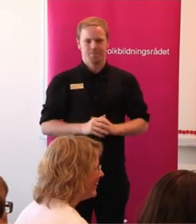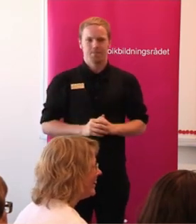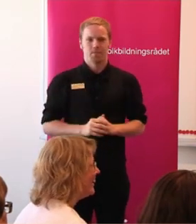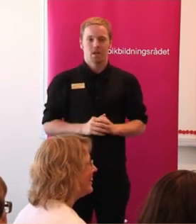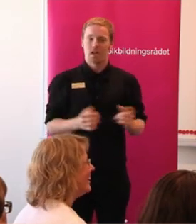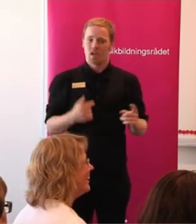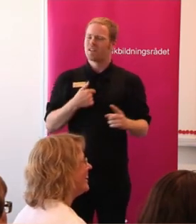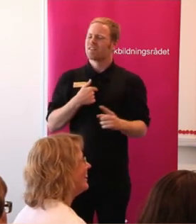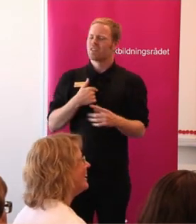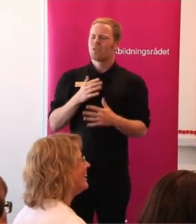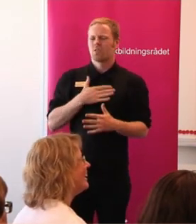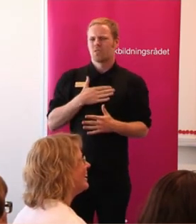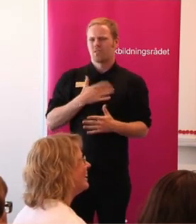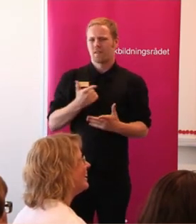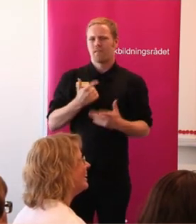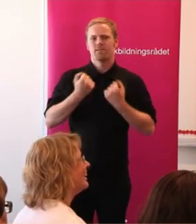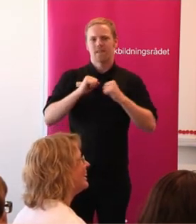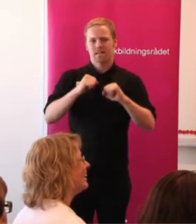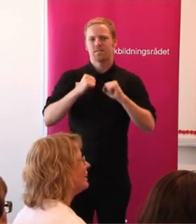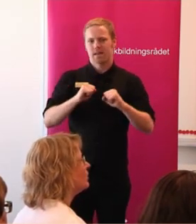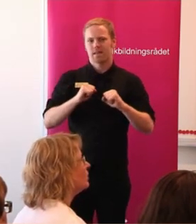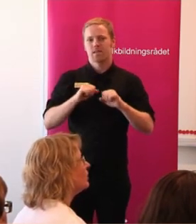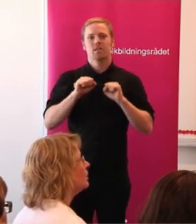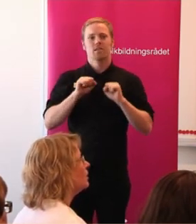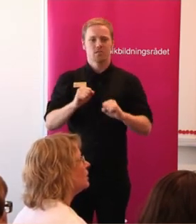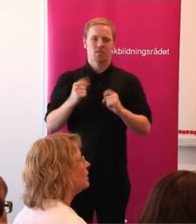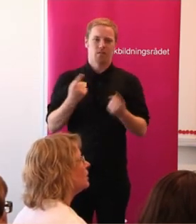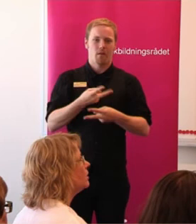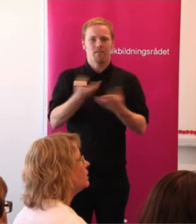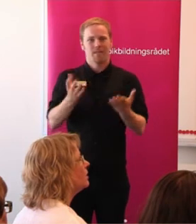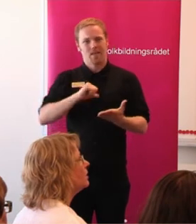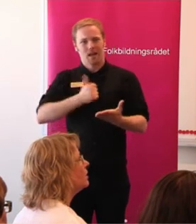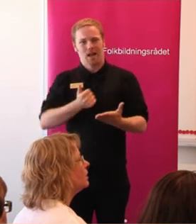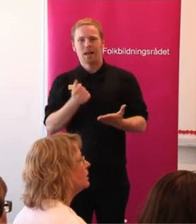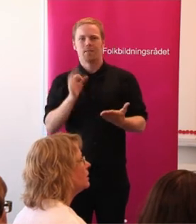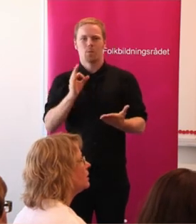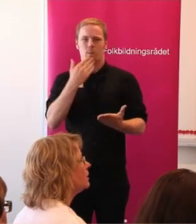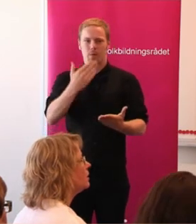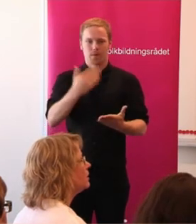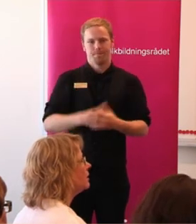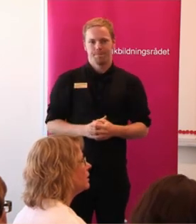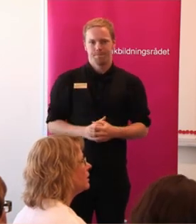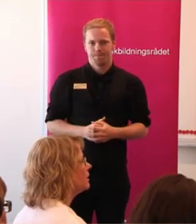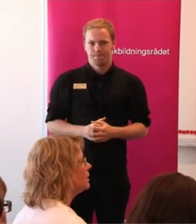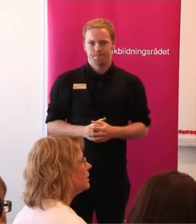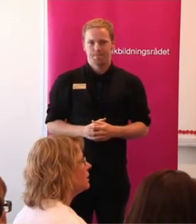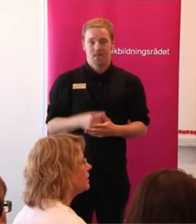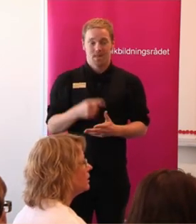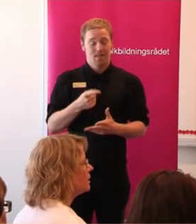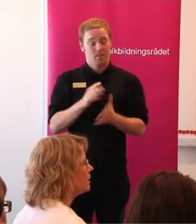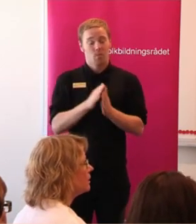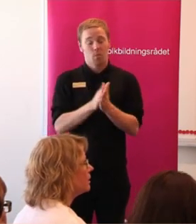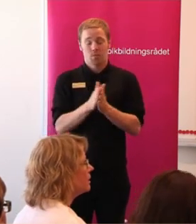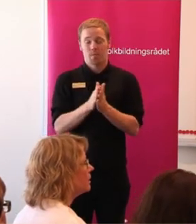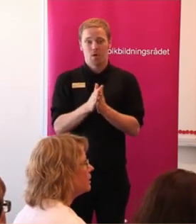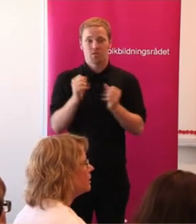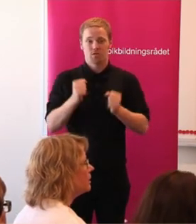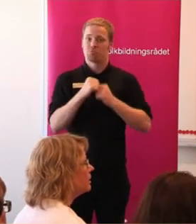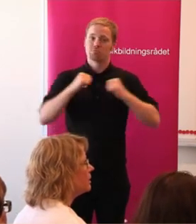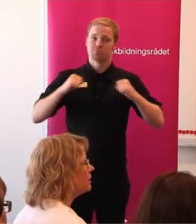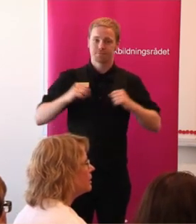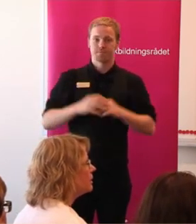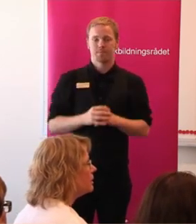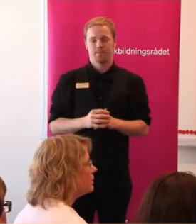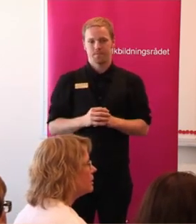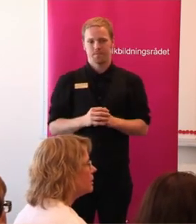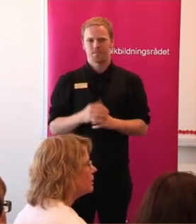verksamheten ska tala för sig själv, och det är det som den har fått göra. Nej, men alltså, det är ju en utmaning. Jag skulle vilja säga så här, jag tror att